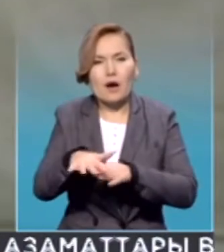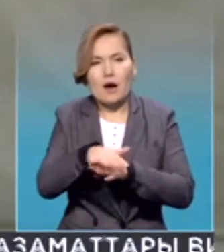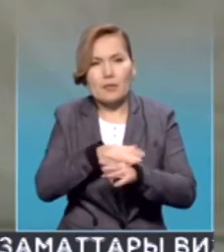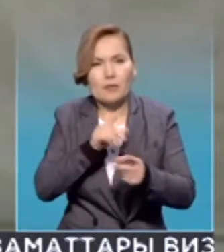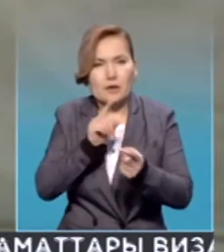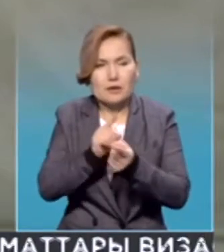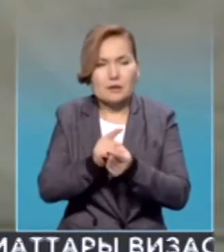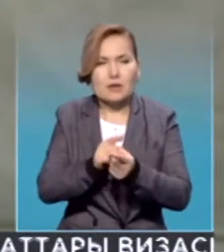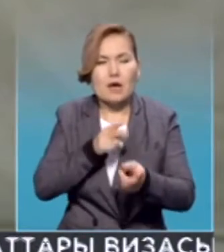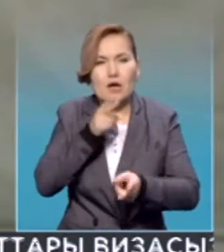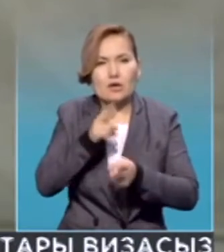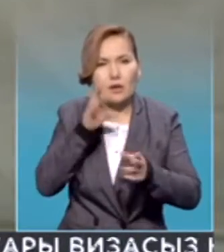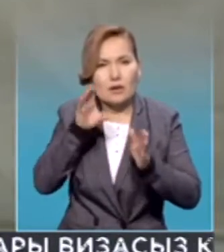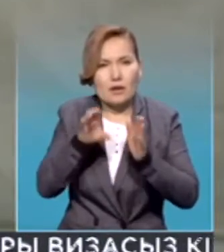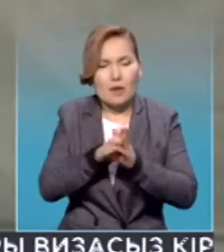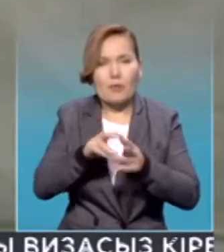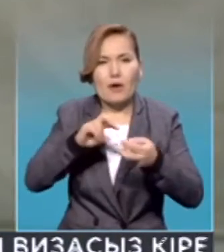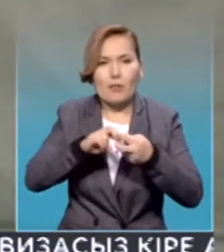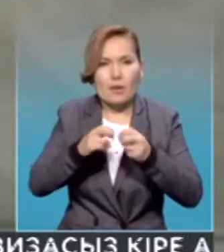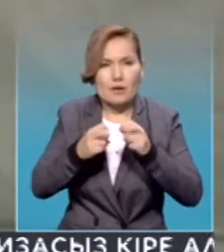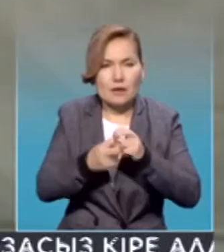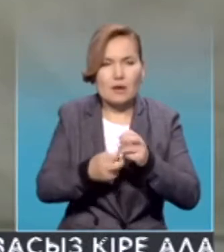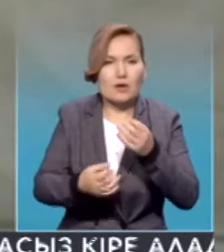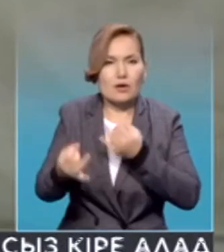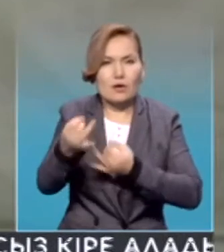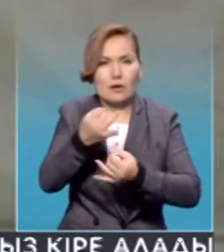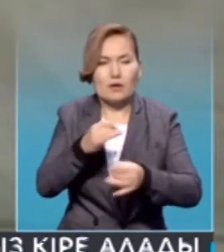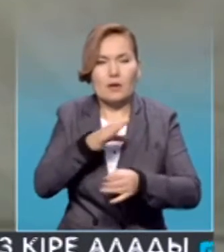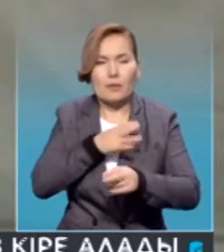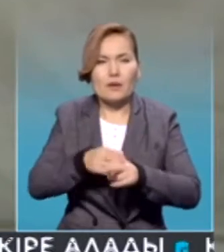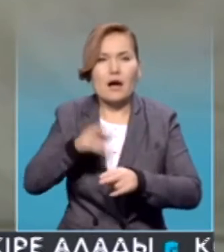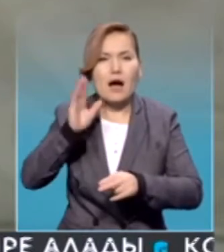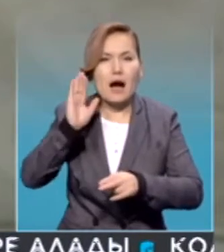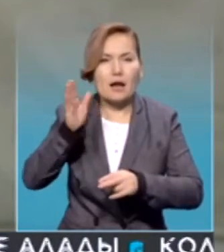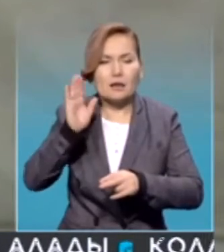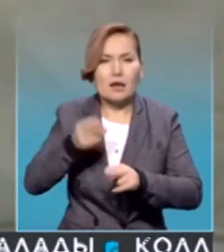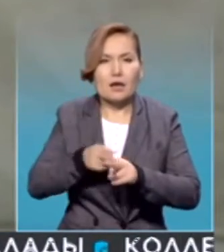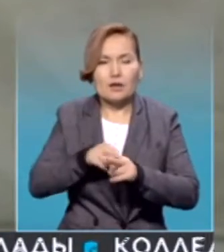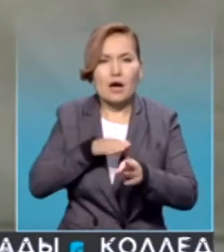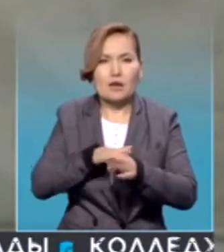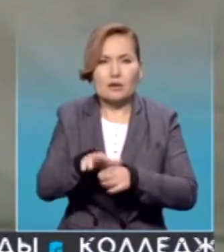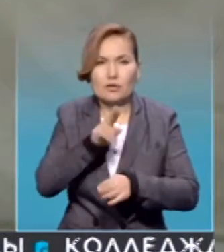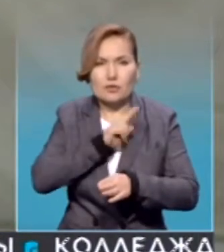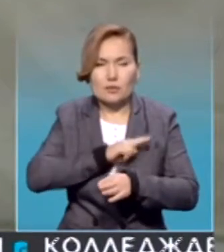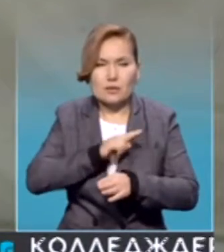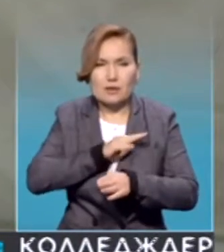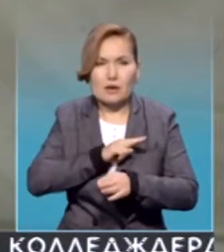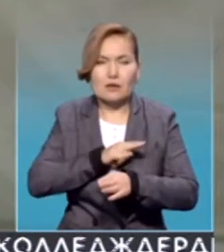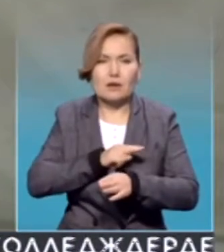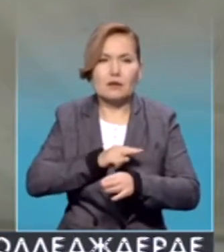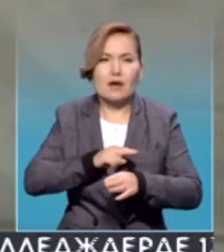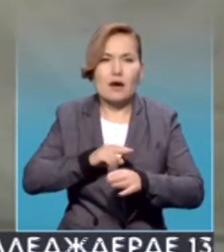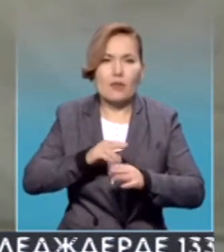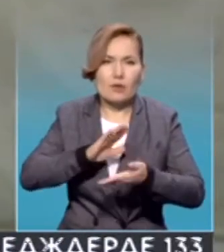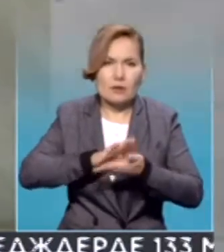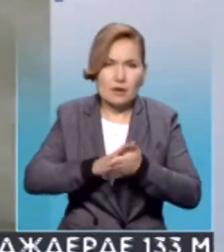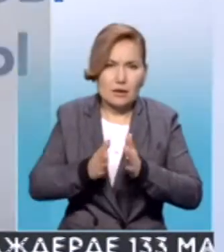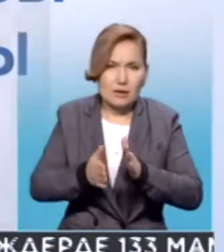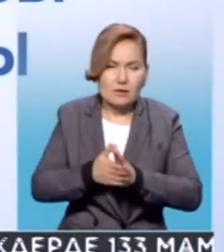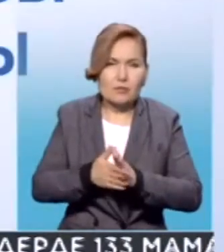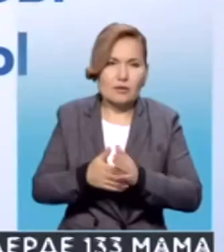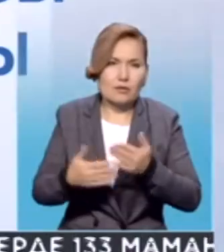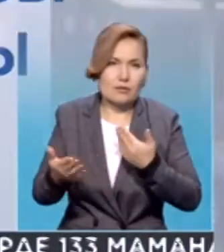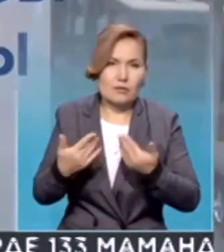туралы барлық мәселелер жөнінде пікір алмасып, алдағы атқарылатын жұмыстар туралы біршама келісімдерге